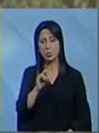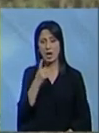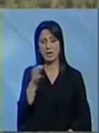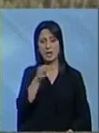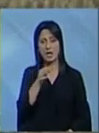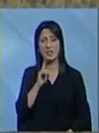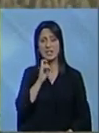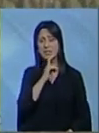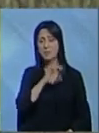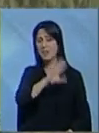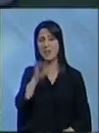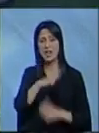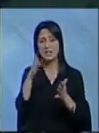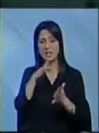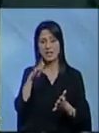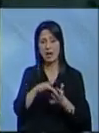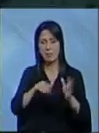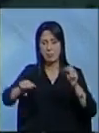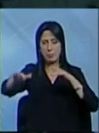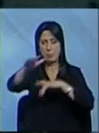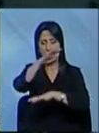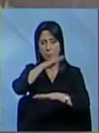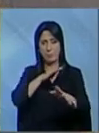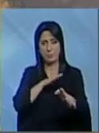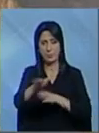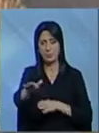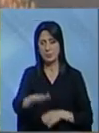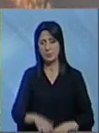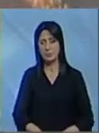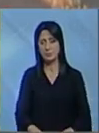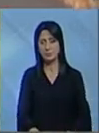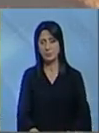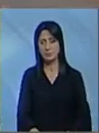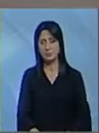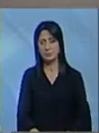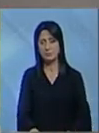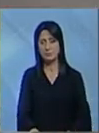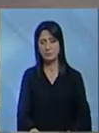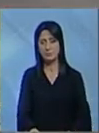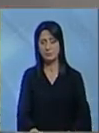რაიონში. ციმბირის ყველა დიდი ქალაქი კვამლითაა დაფარული.